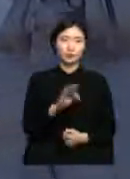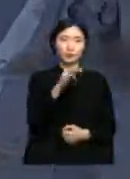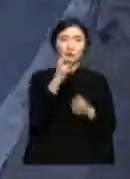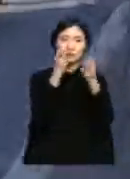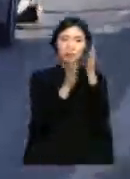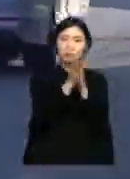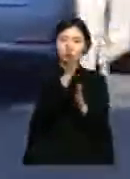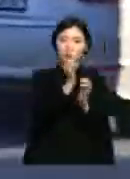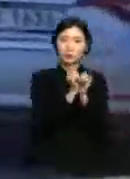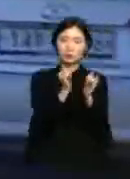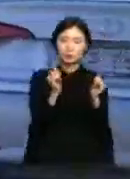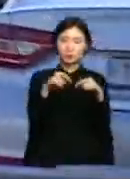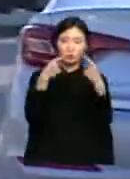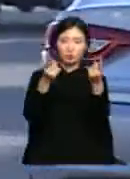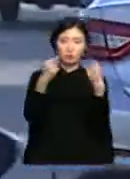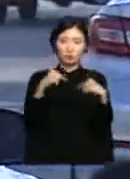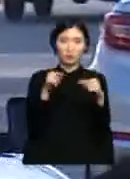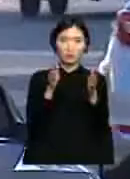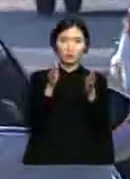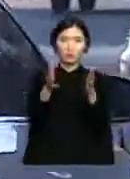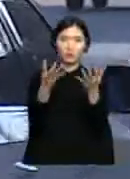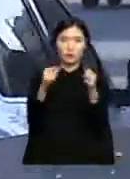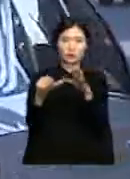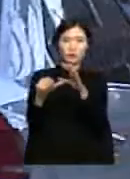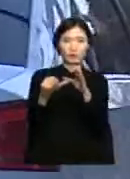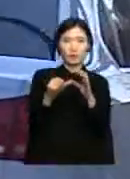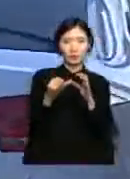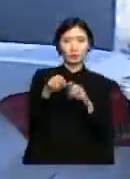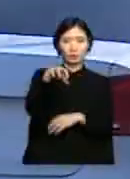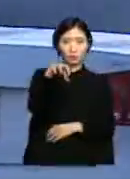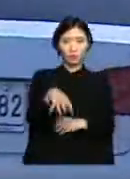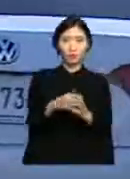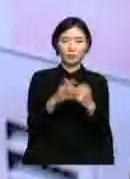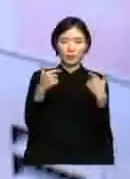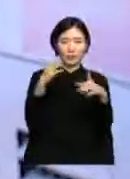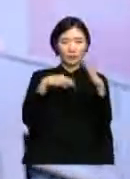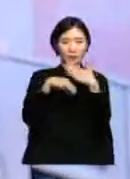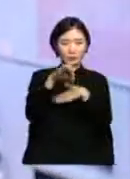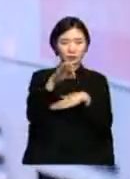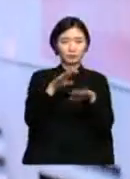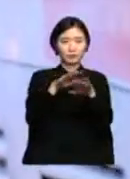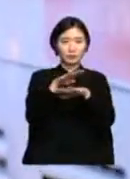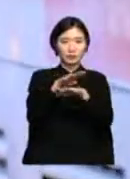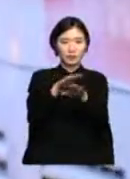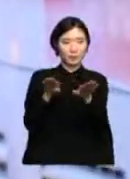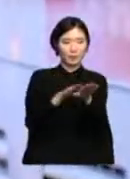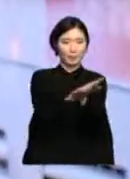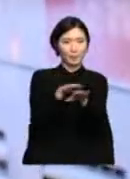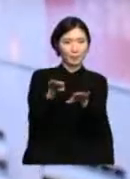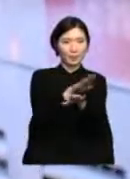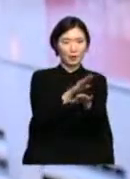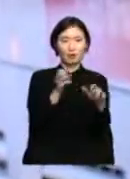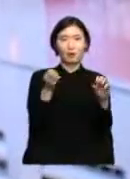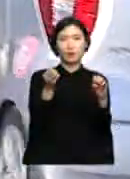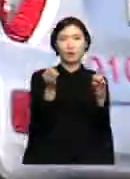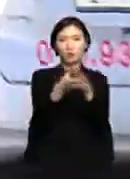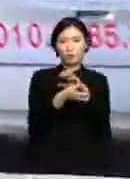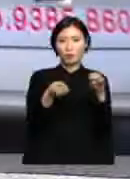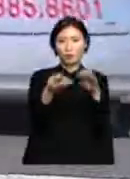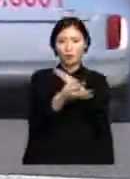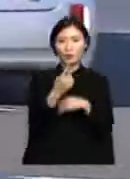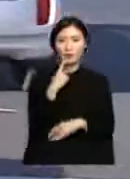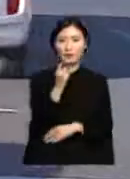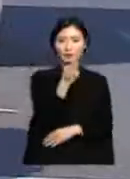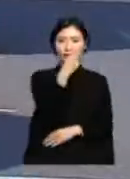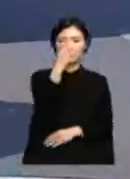위례신도시 주민들이 진출입로로 많이 이용하는 한 도로입니다. 매일 아침 차선 변경을 하는 차들로 뒤엉키고 아찔한